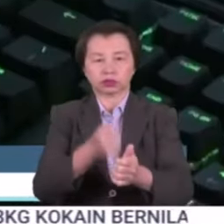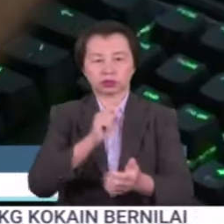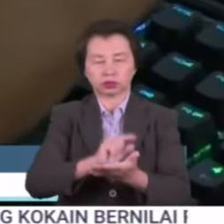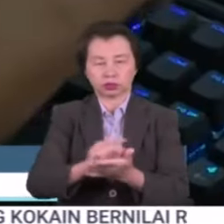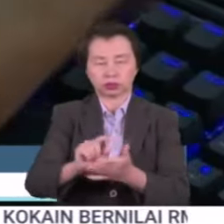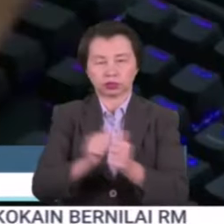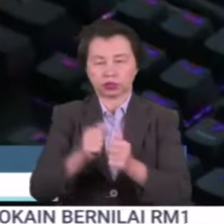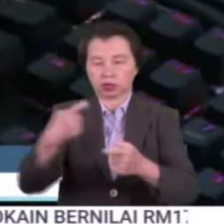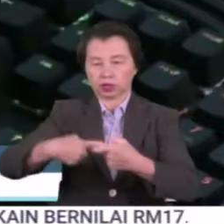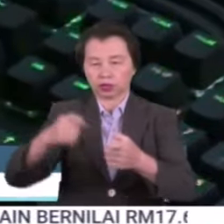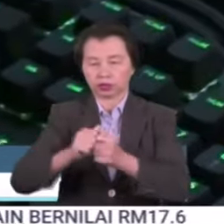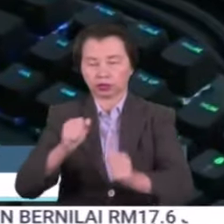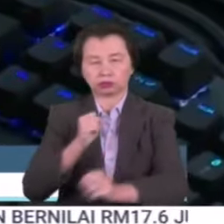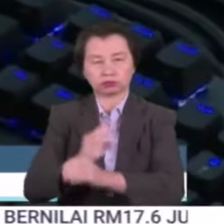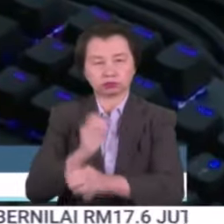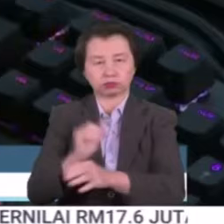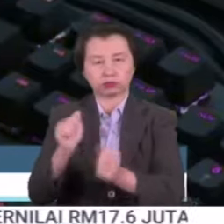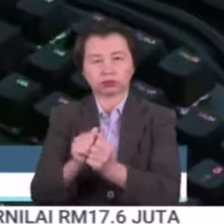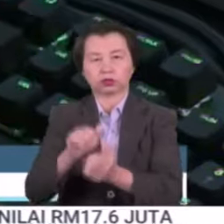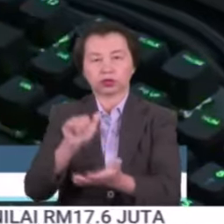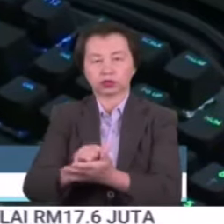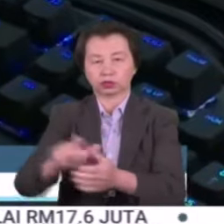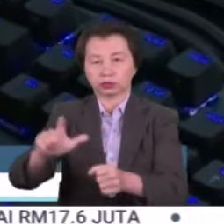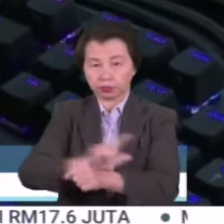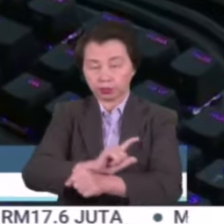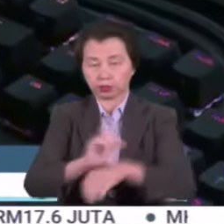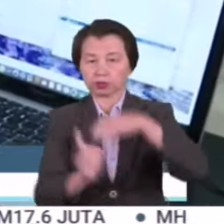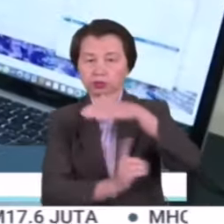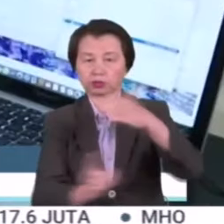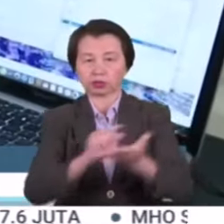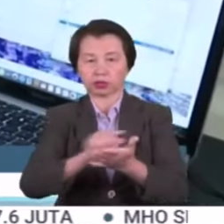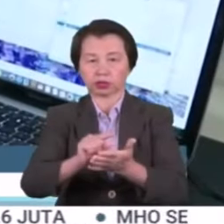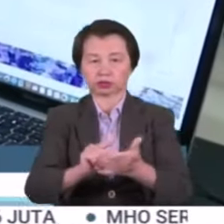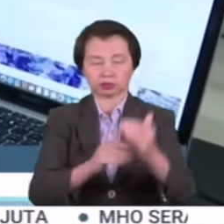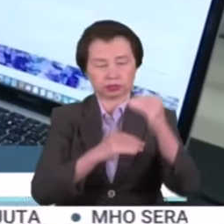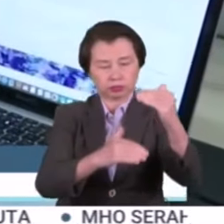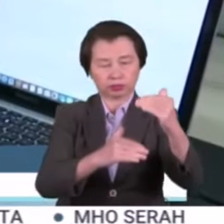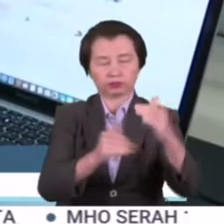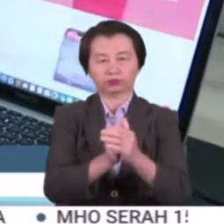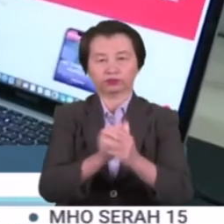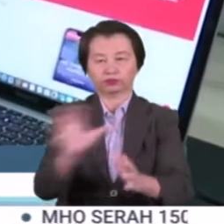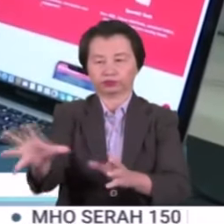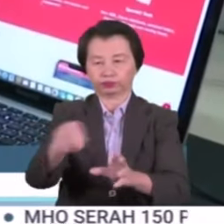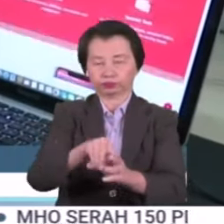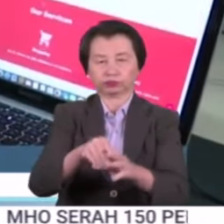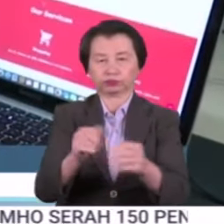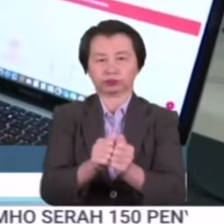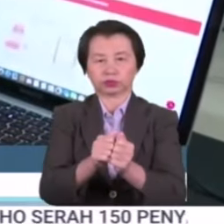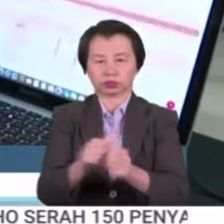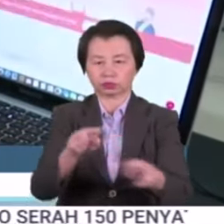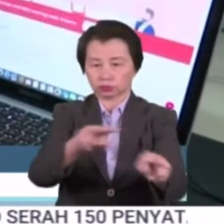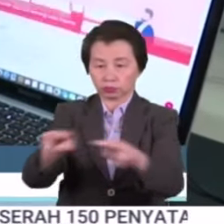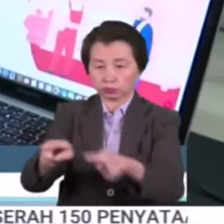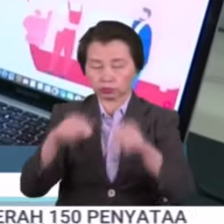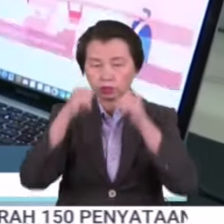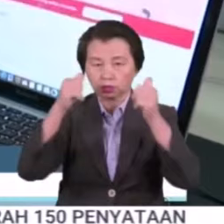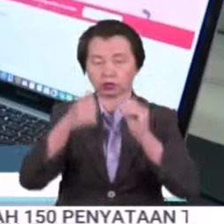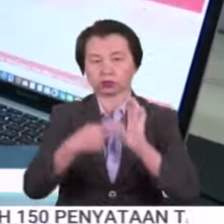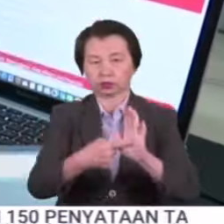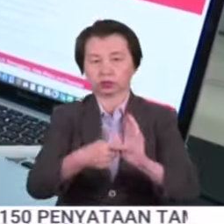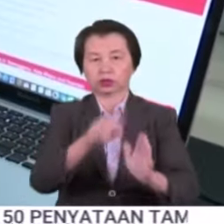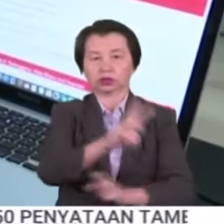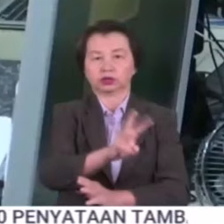terkait dengan produktif merupakan pelengkap kepada dasar gaji minimal sesi Rifa urus dan tinjauan awal menunjukan